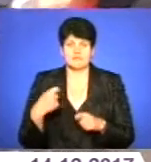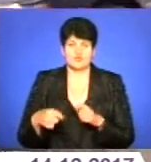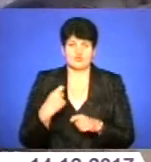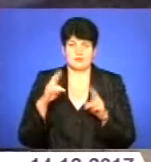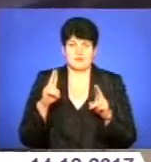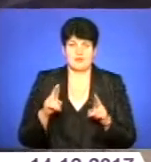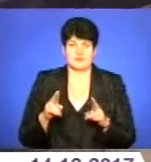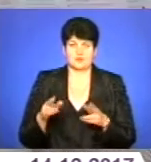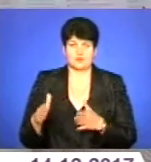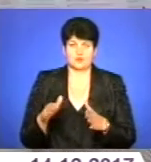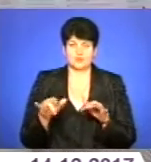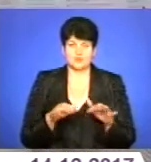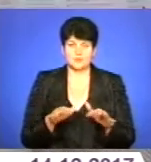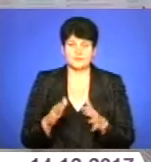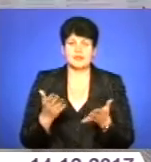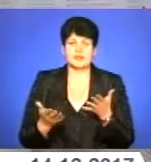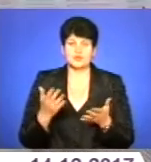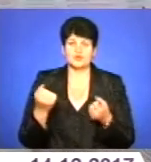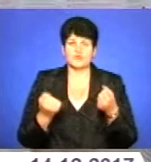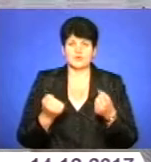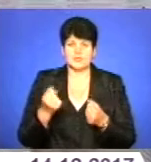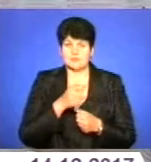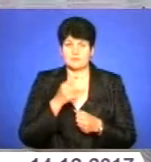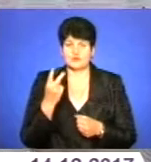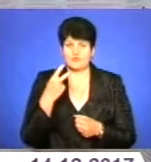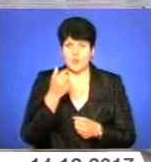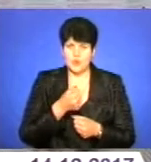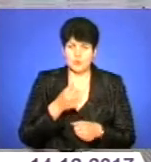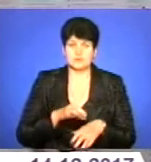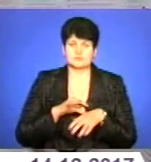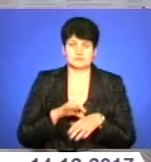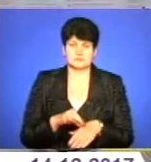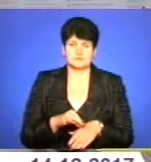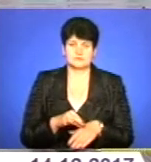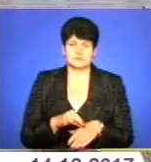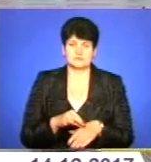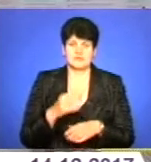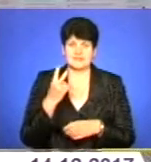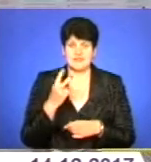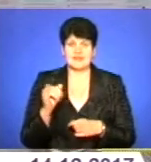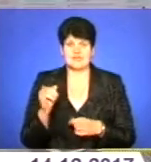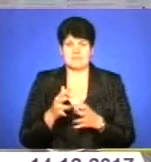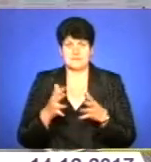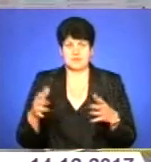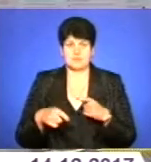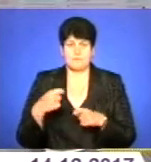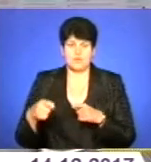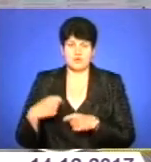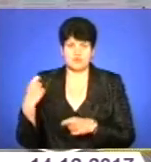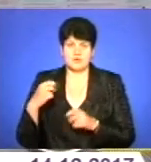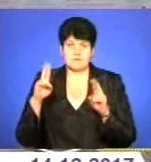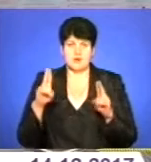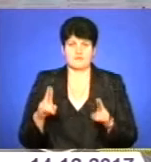руху. Якщо водій на протязі 2 років здійснює 2 і більше порушення правил дорожнього